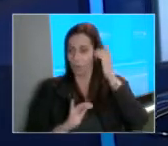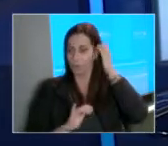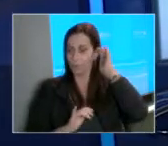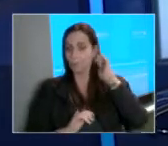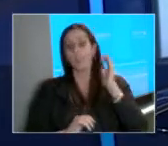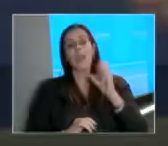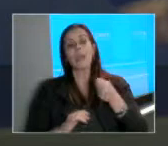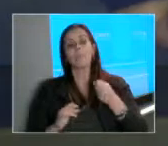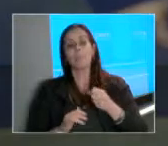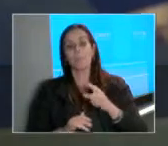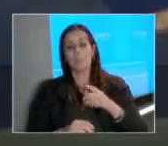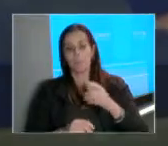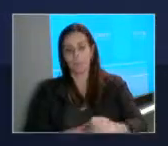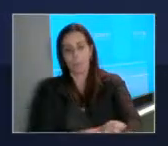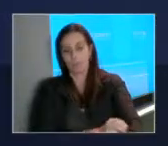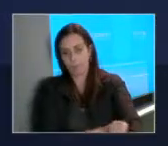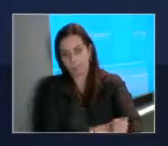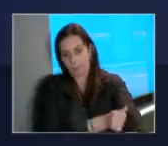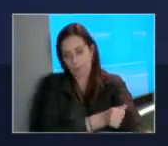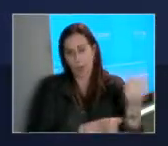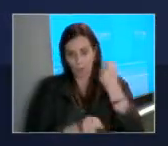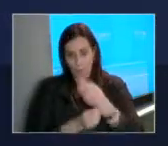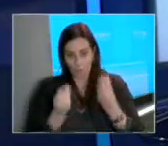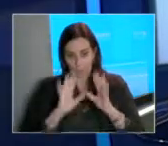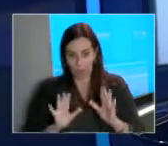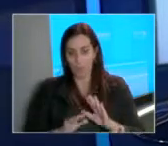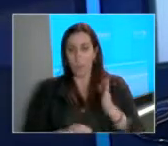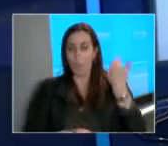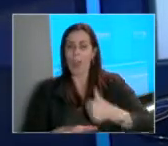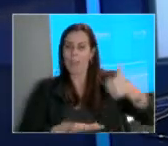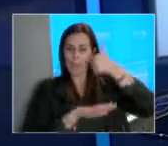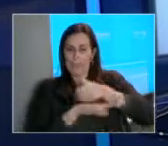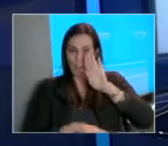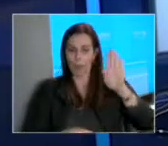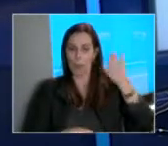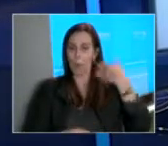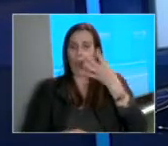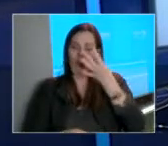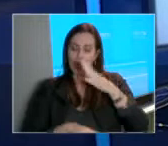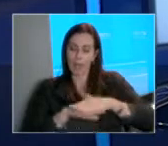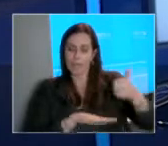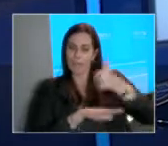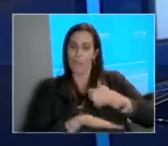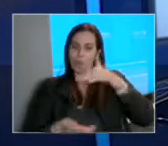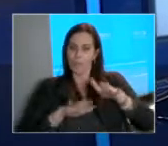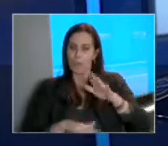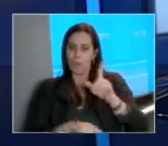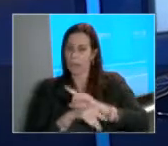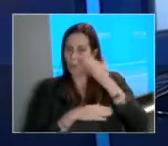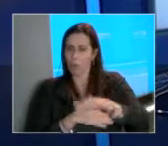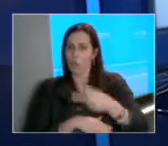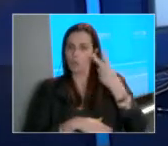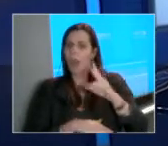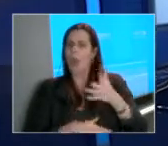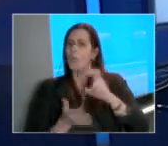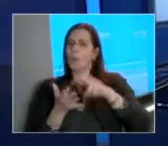ואם כוונת המחוקק הייתה... את רוצה רגע נעשה משחק. בשמחה רבה. הוא היה שר. הוא היה ארבעה שרים וראש ממשלה. בזמן נכון הוא היה רק